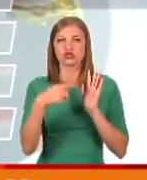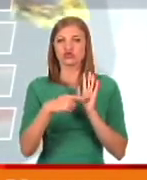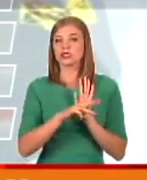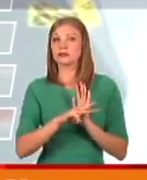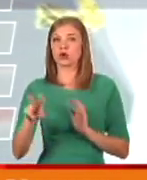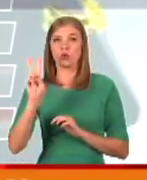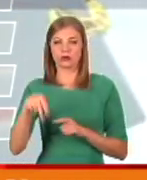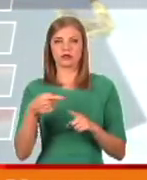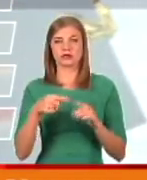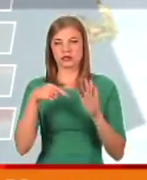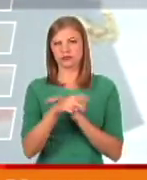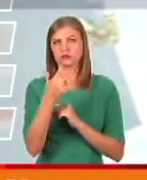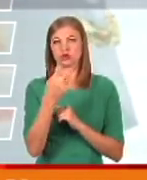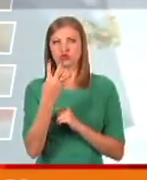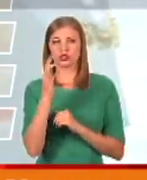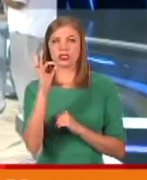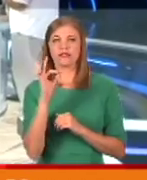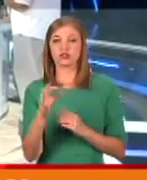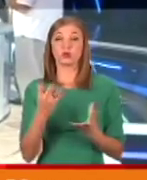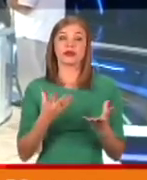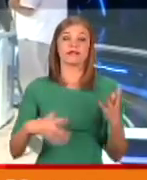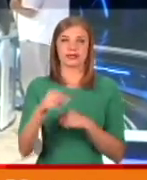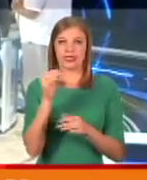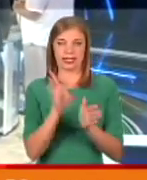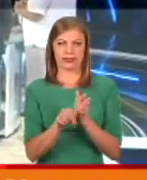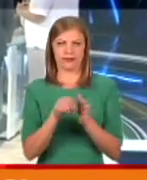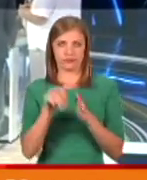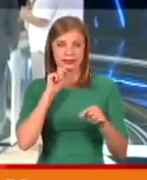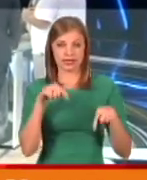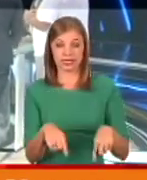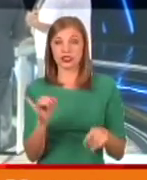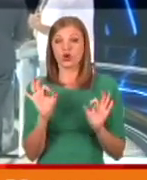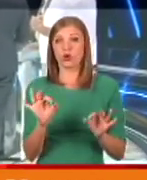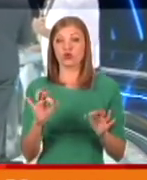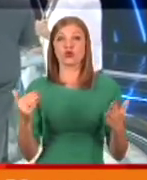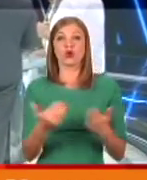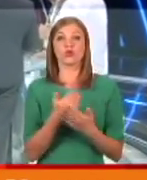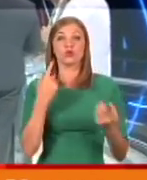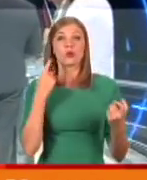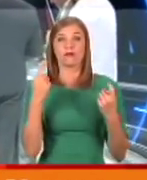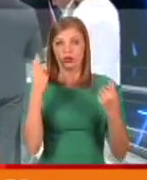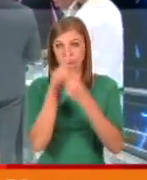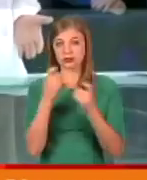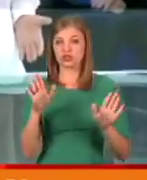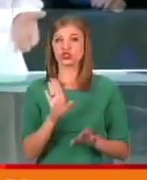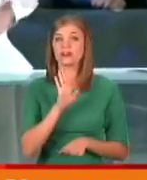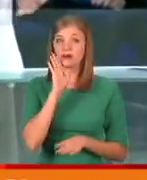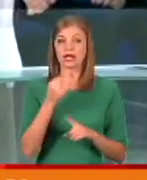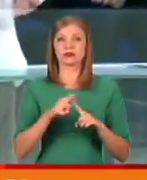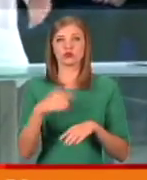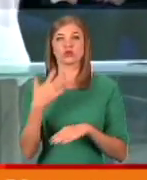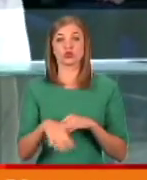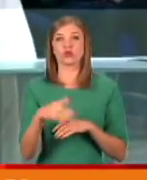$436 мільйонів. Це 34,5% усіх інвестицій. І хоча новину оприлюднили лише вранці, про це